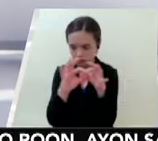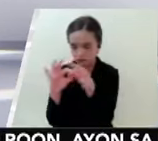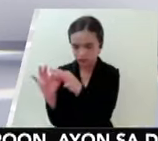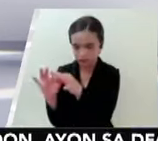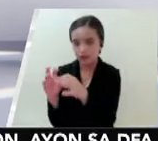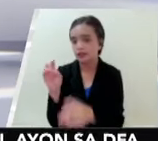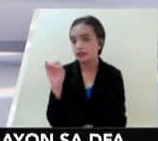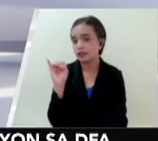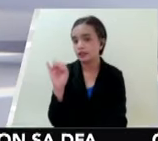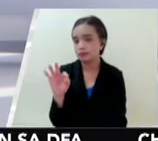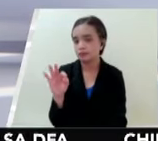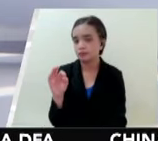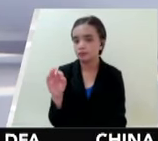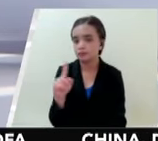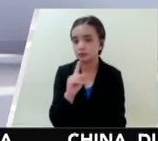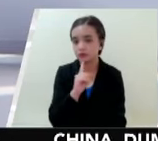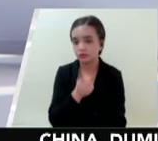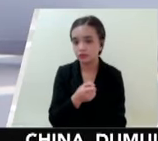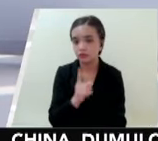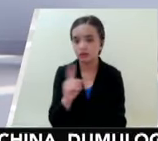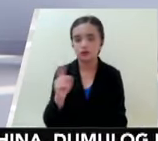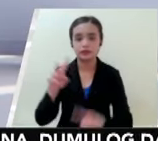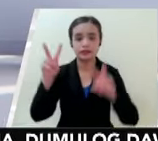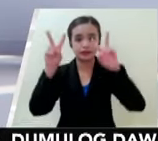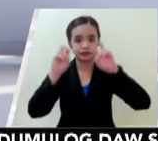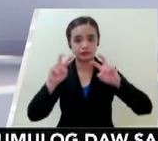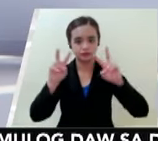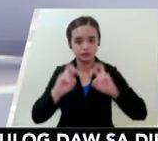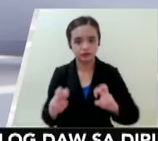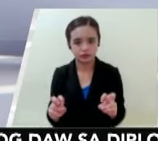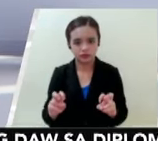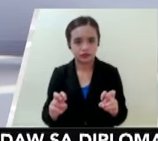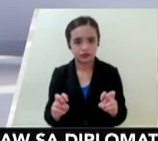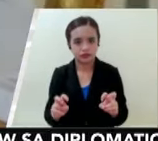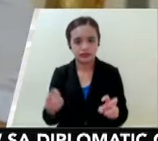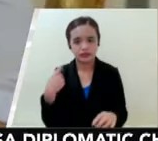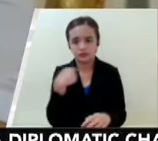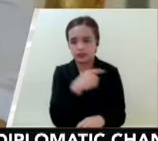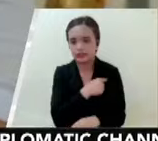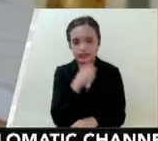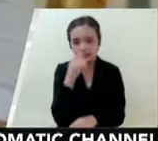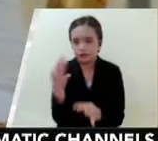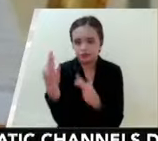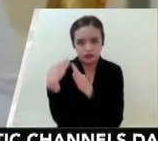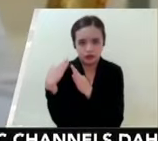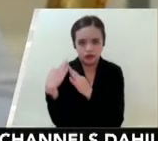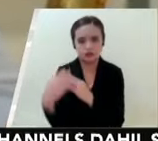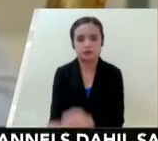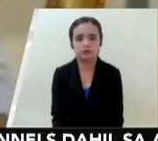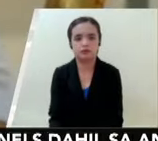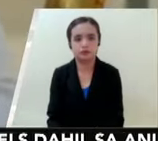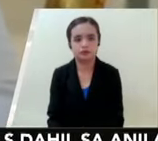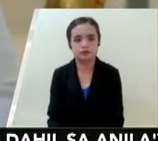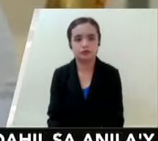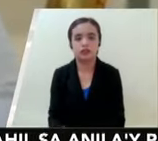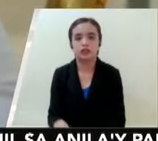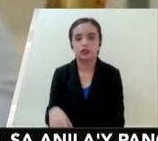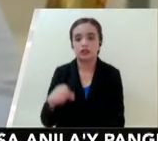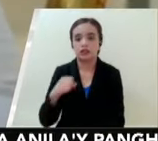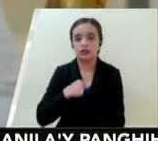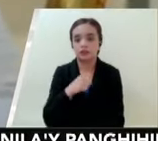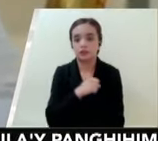pinatutunguhan ng aming investigasyon, hindi namin po kasalanan yon. Ang pagtawag naman ni Senator Bato de la Rosa